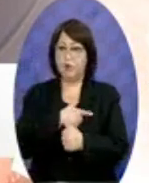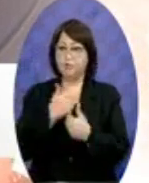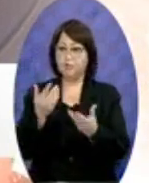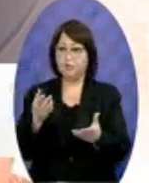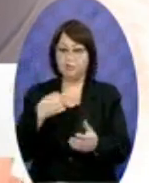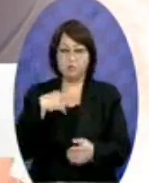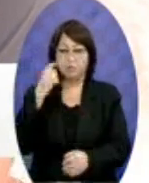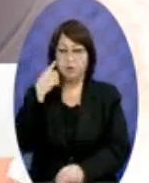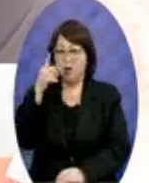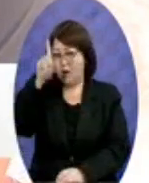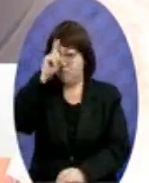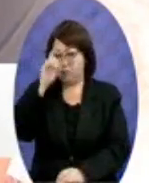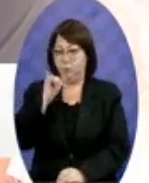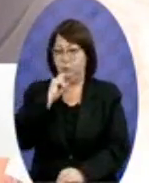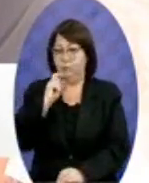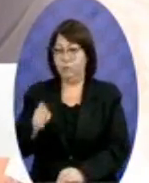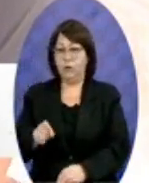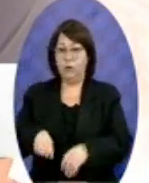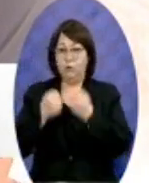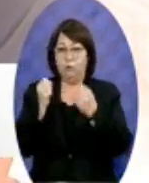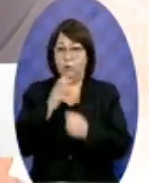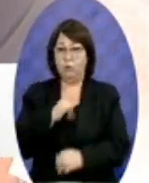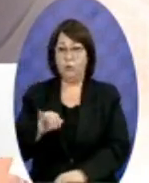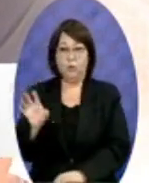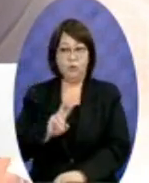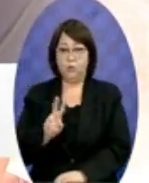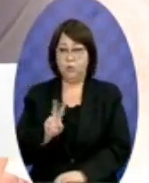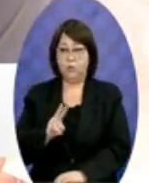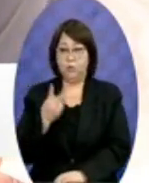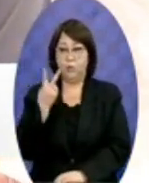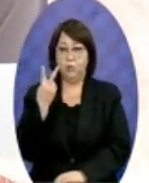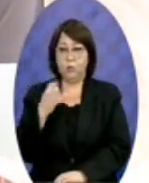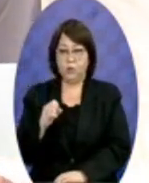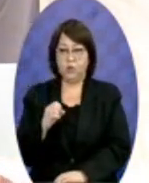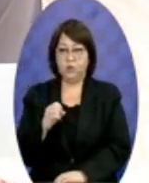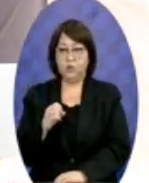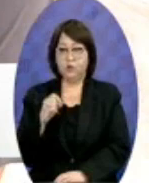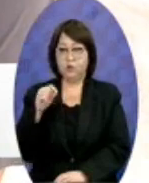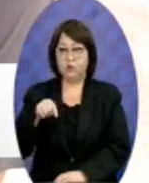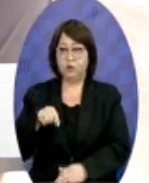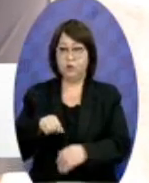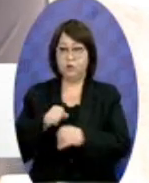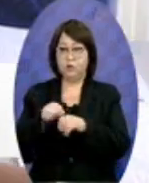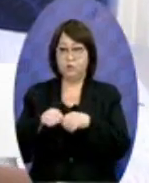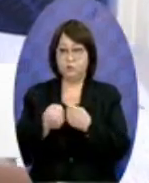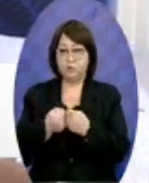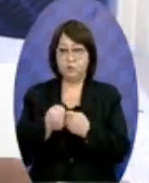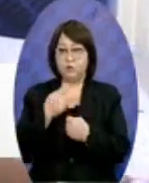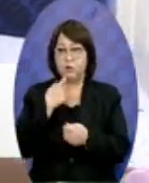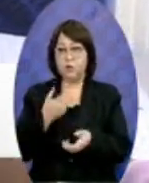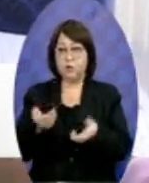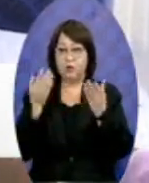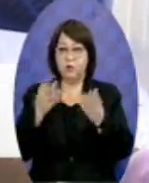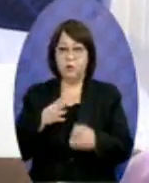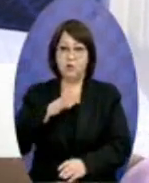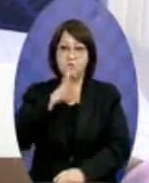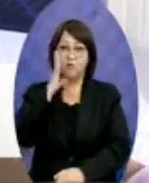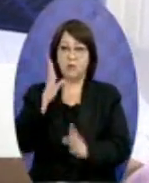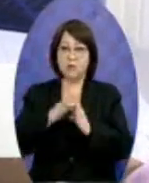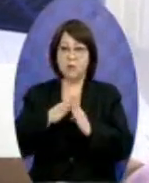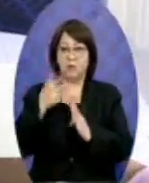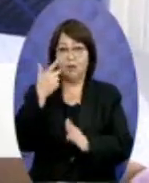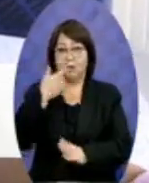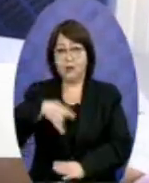Эмч юу гэж хэлсэн? Уурсан гэсэн үү? Яасан? Гараа зөв үүндээ нэг юм болох байсан л гэсэн. Өглөө гэрээсээ